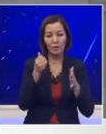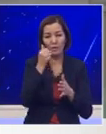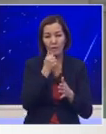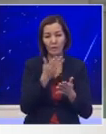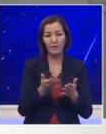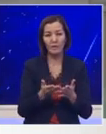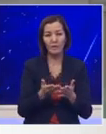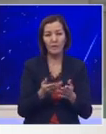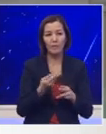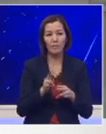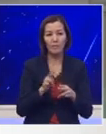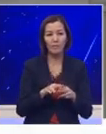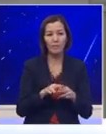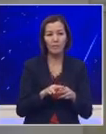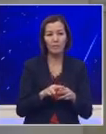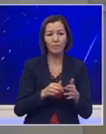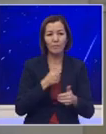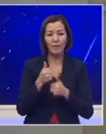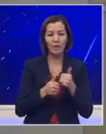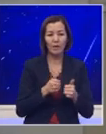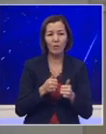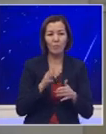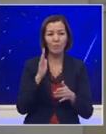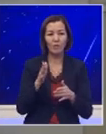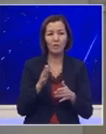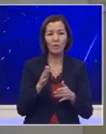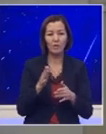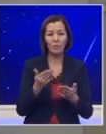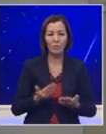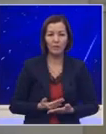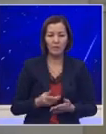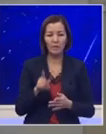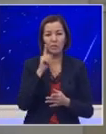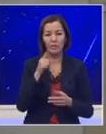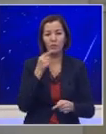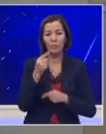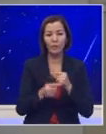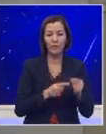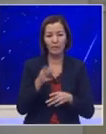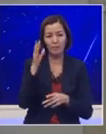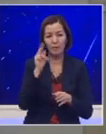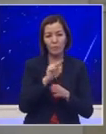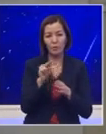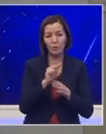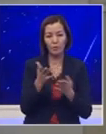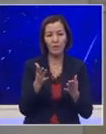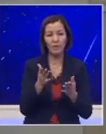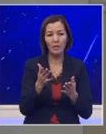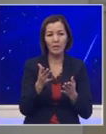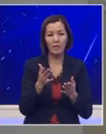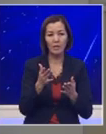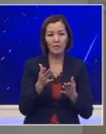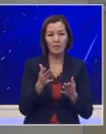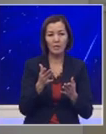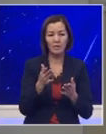шексіз. Бұл байқау бізге болашақта да жас ұрпақты білім нәрімен сусындатып,